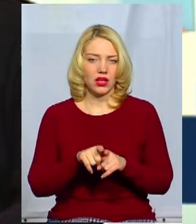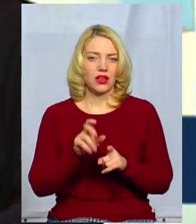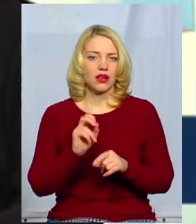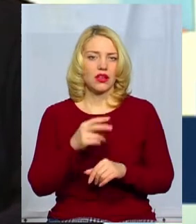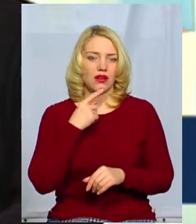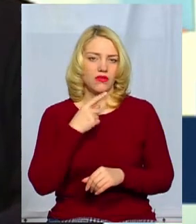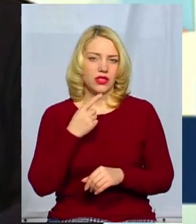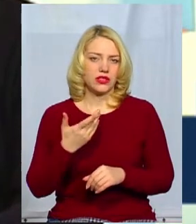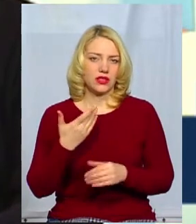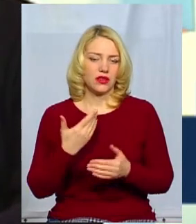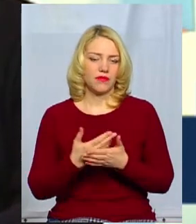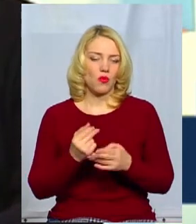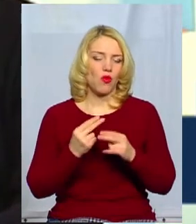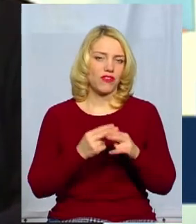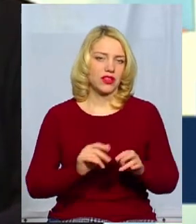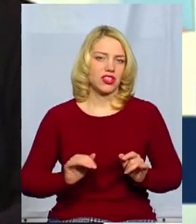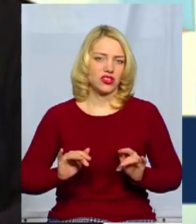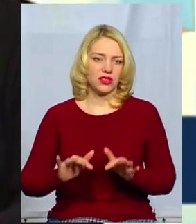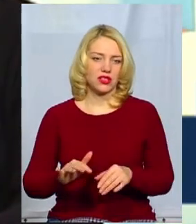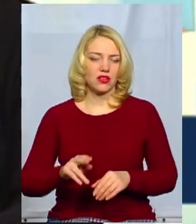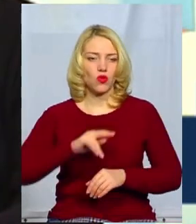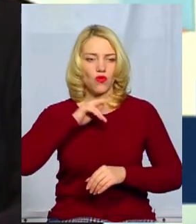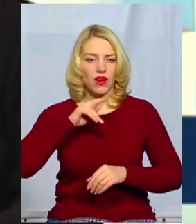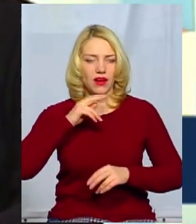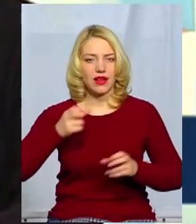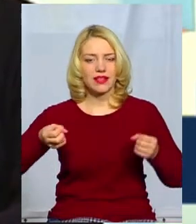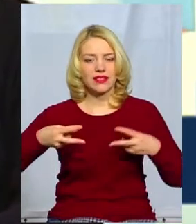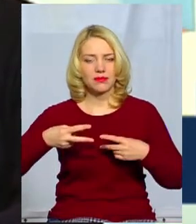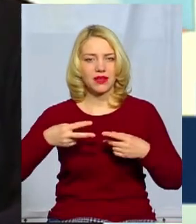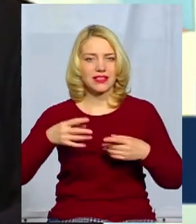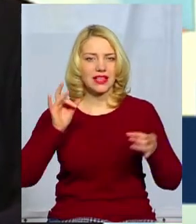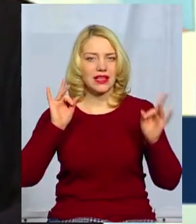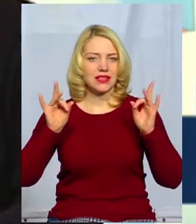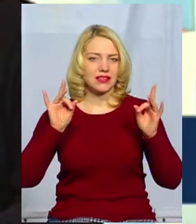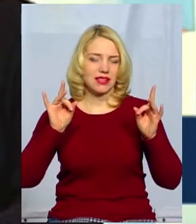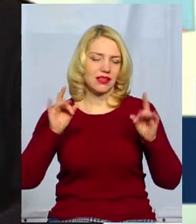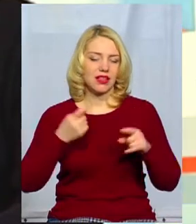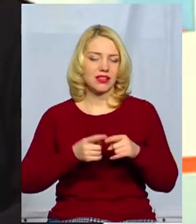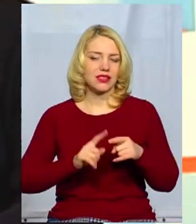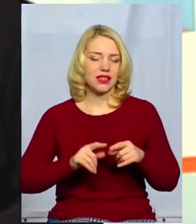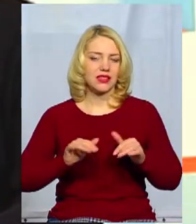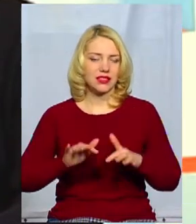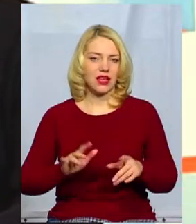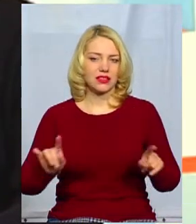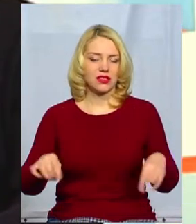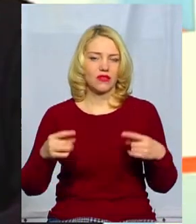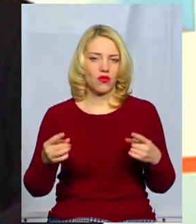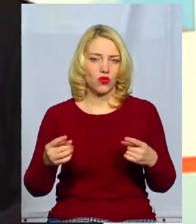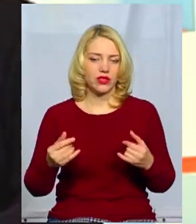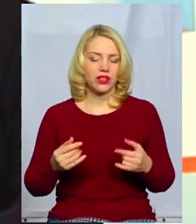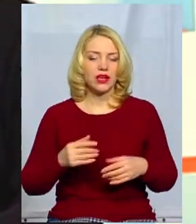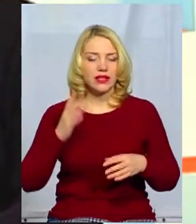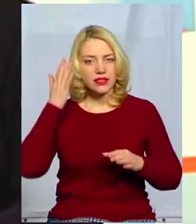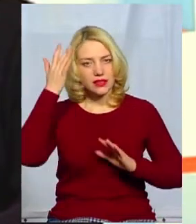кажете, профілактичний захід «Увага! Спецсигнал!». Цей захід створений та проводиться з